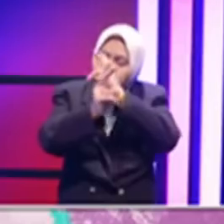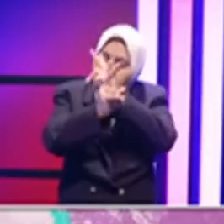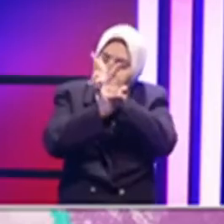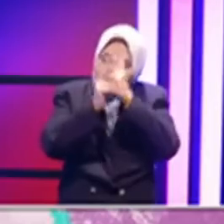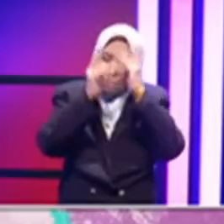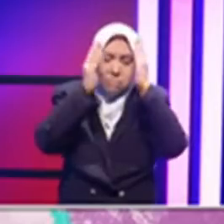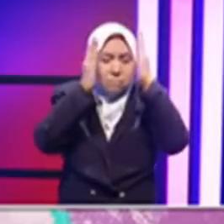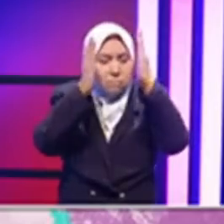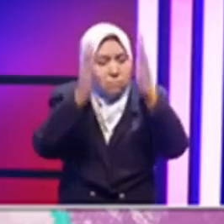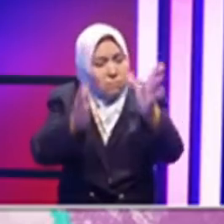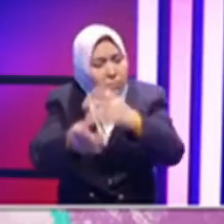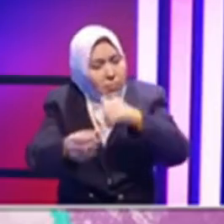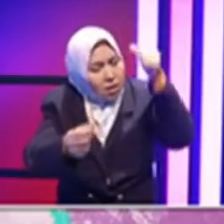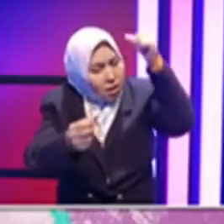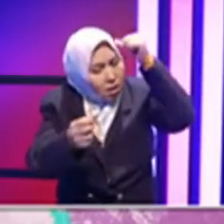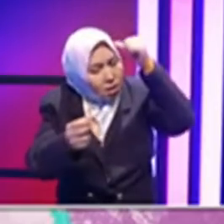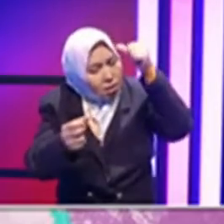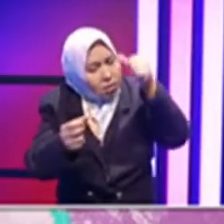وذكرى